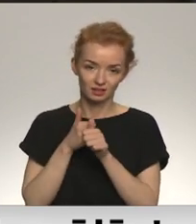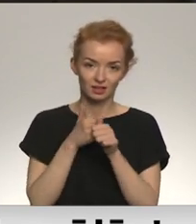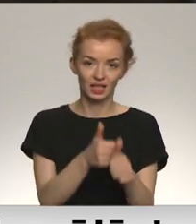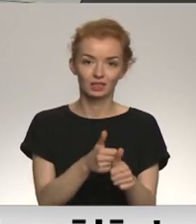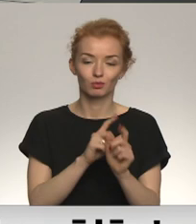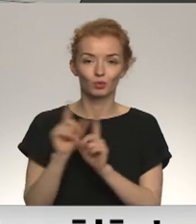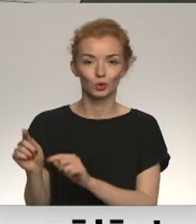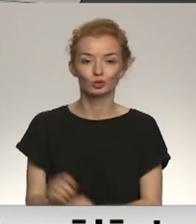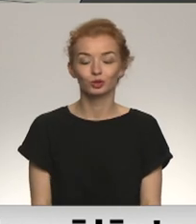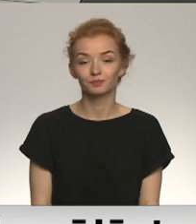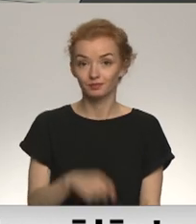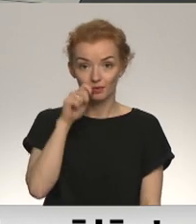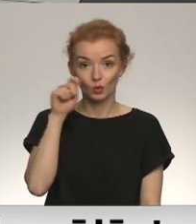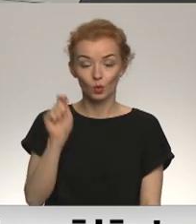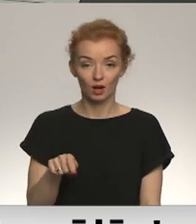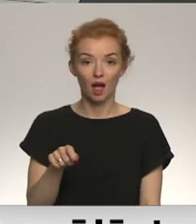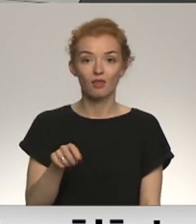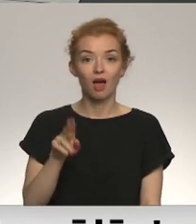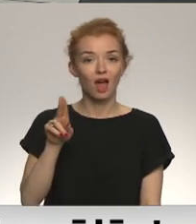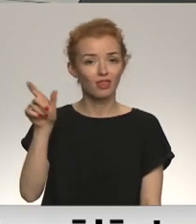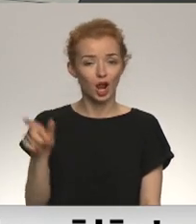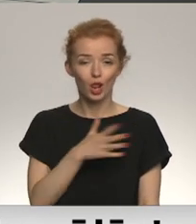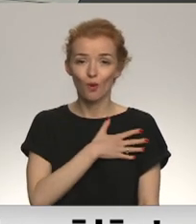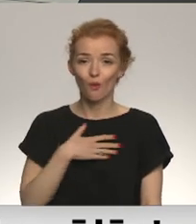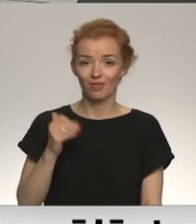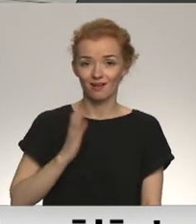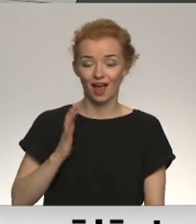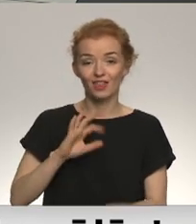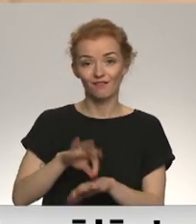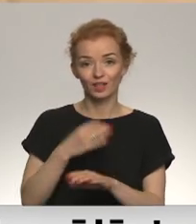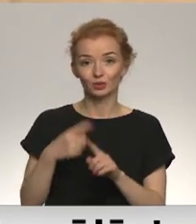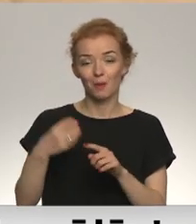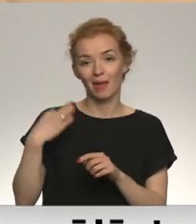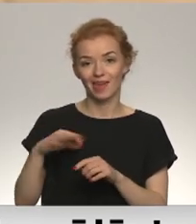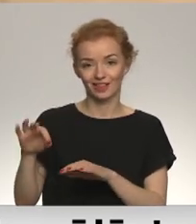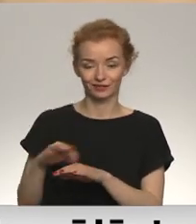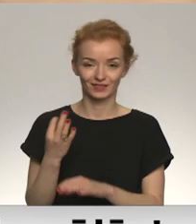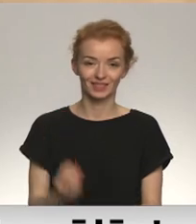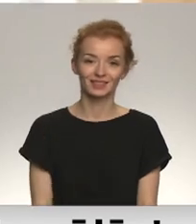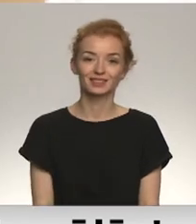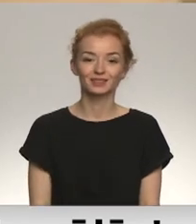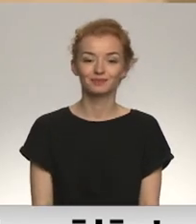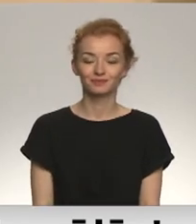došos. Ukrainā Natāliju ļoti gaida arī vīrs un znots. Aija Kīnci, Vans Milovs, Latvijas televīzija.